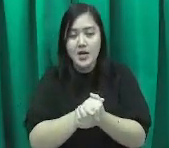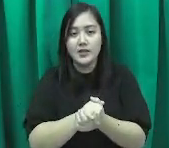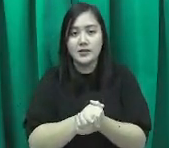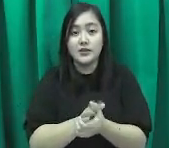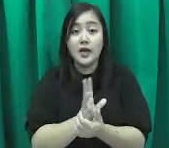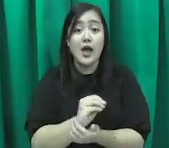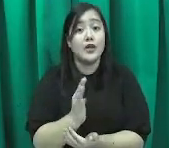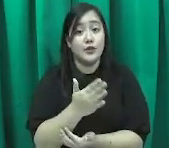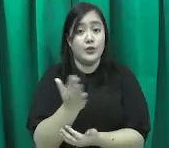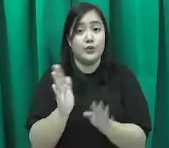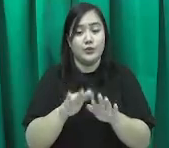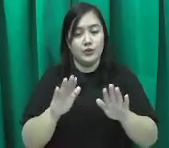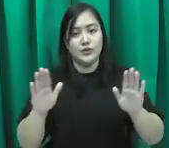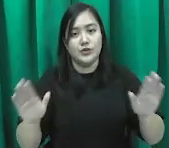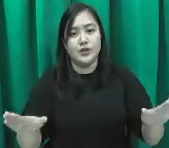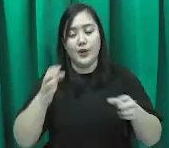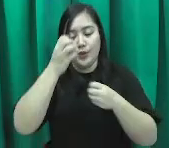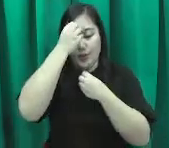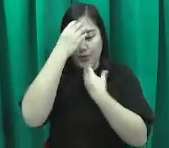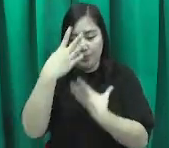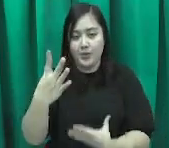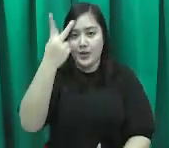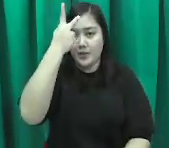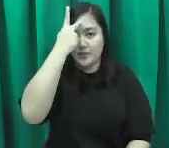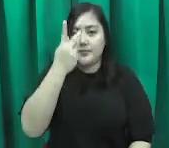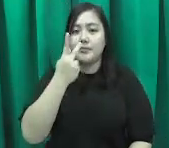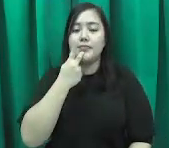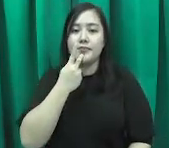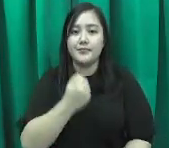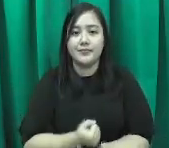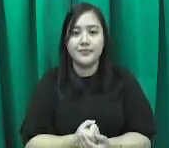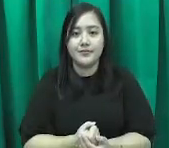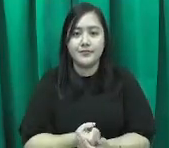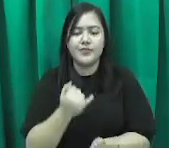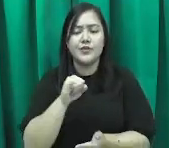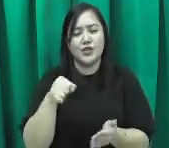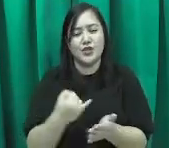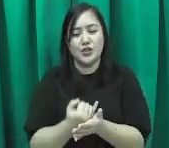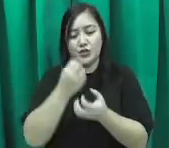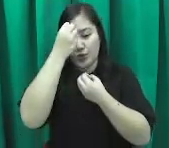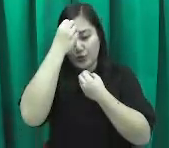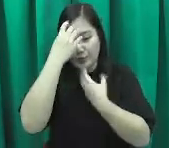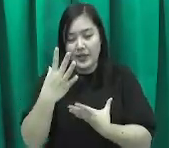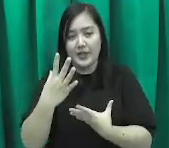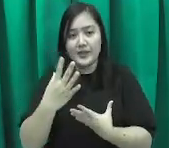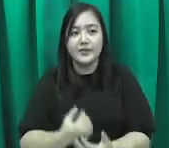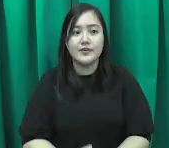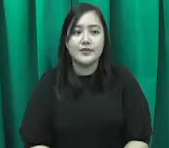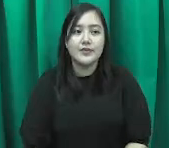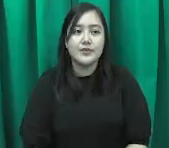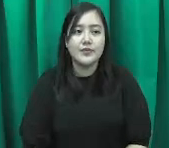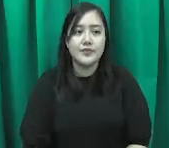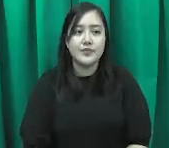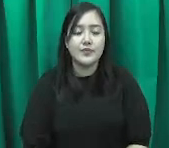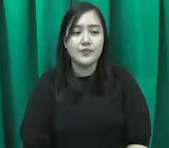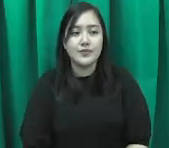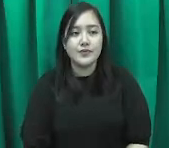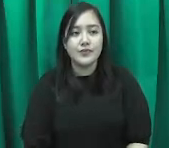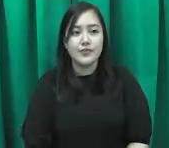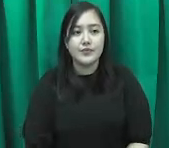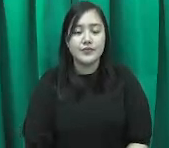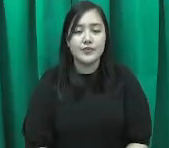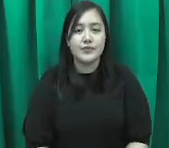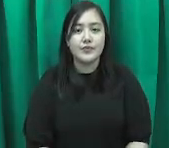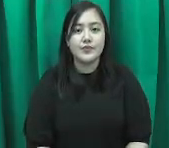organizational structure ng pamilya, napakagaan ang siguradong buhay natin. Yeah. At saka pag may maayos tayong organization, yung involvement